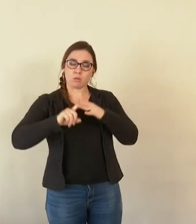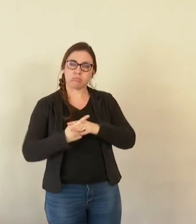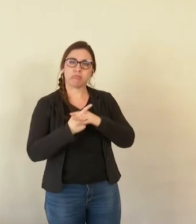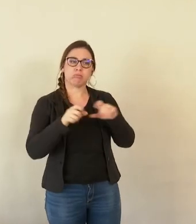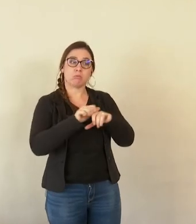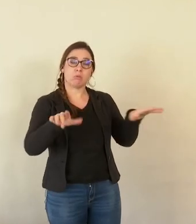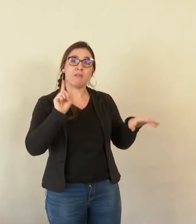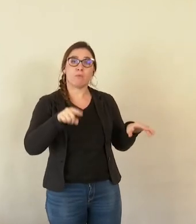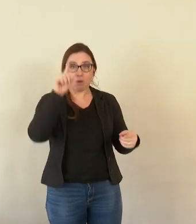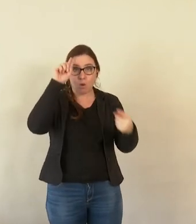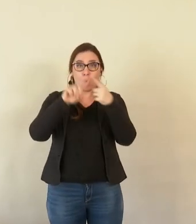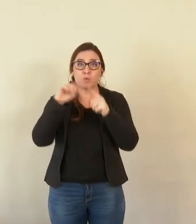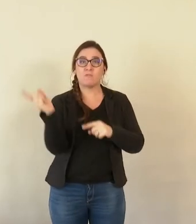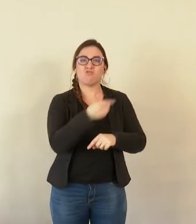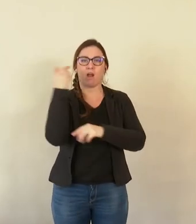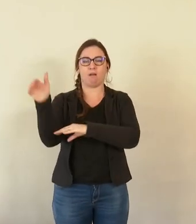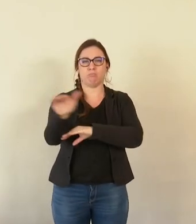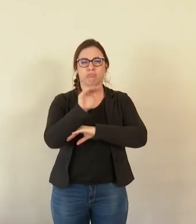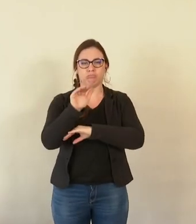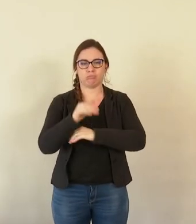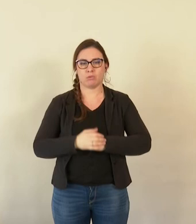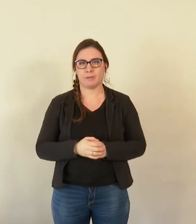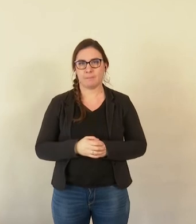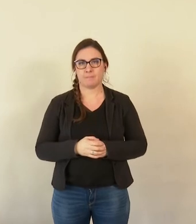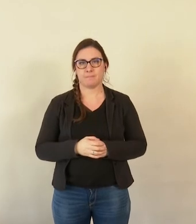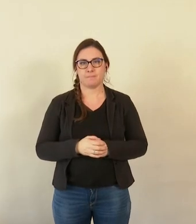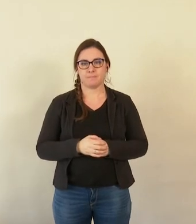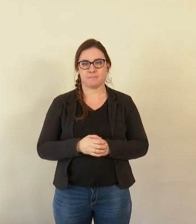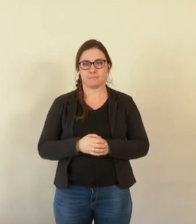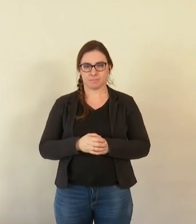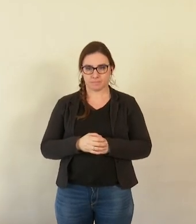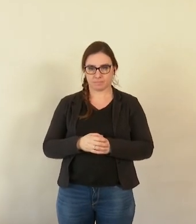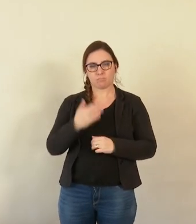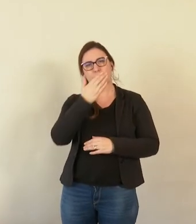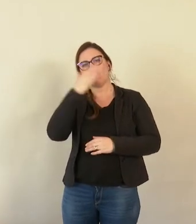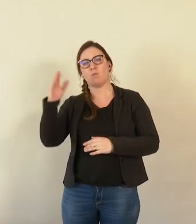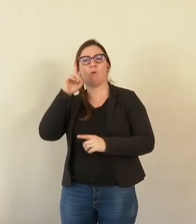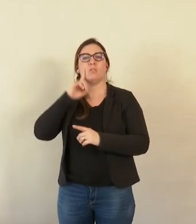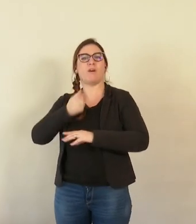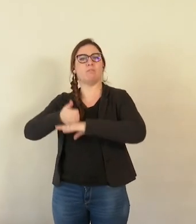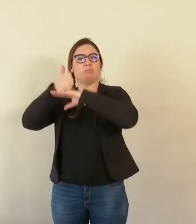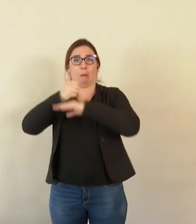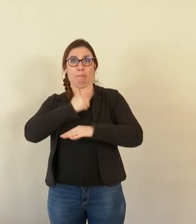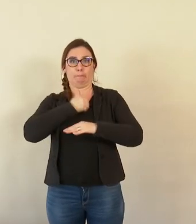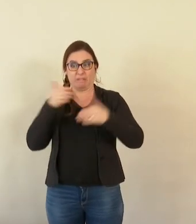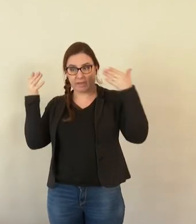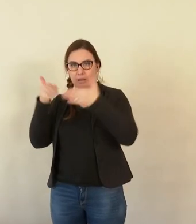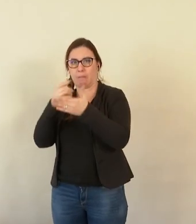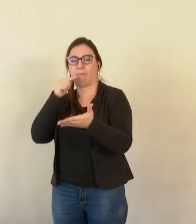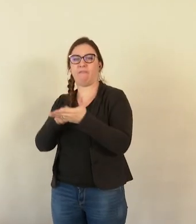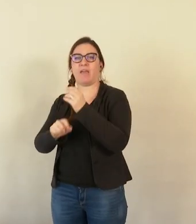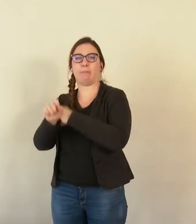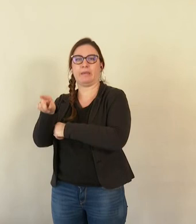au bénéfice de toutes et tous tandis que Amélie oua casterin préfère recourir au privés et